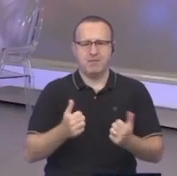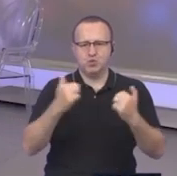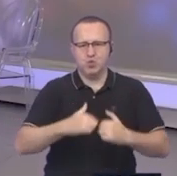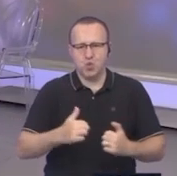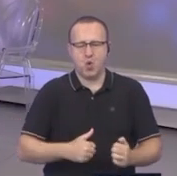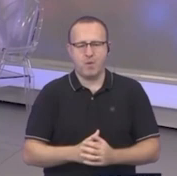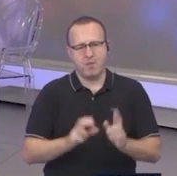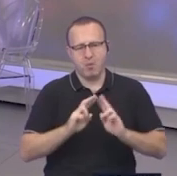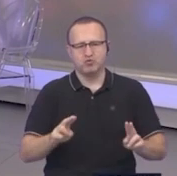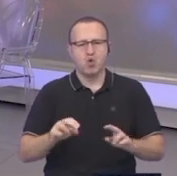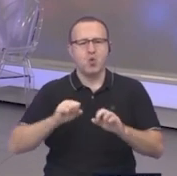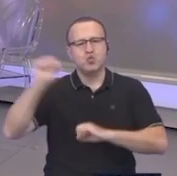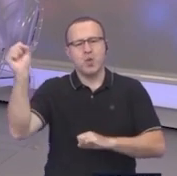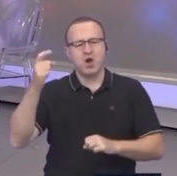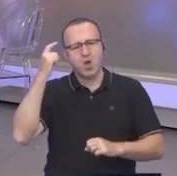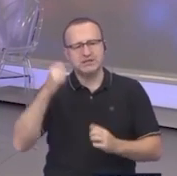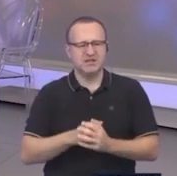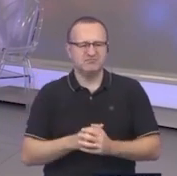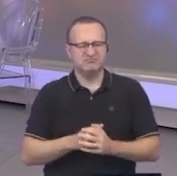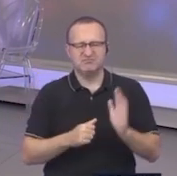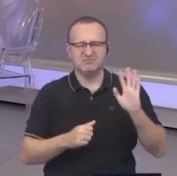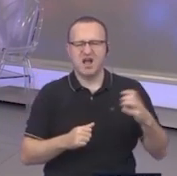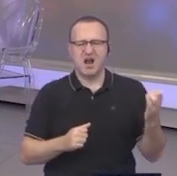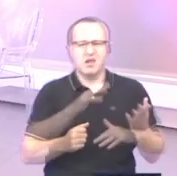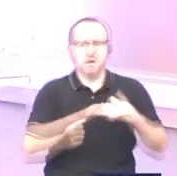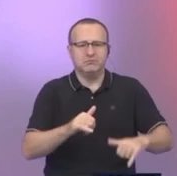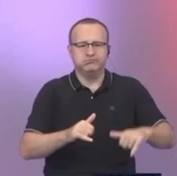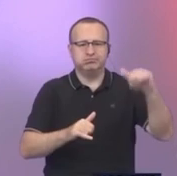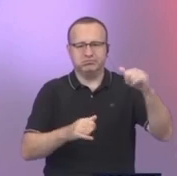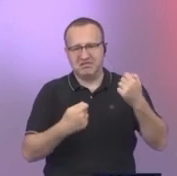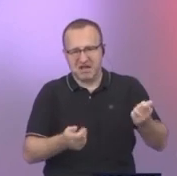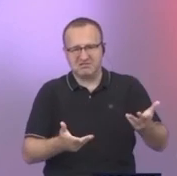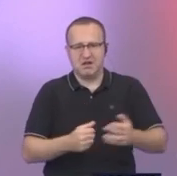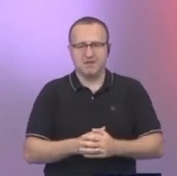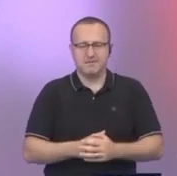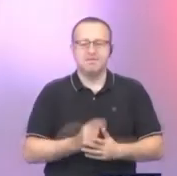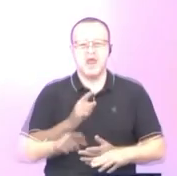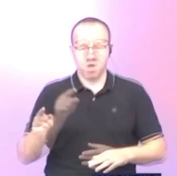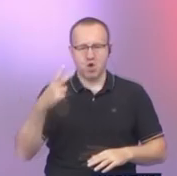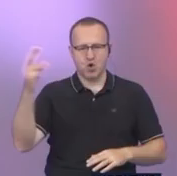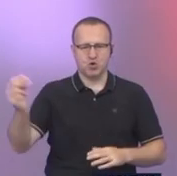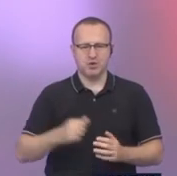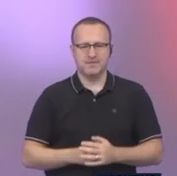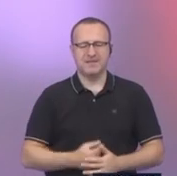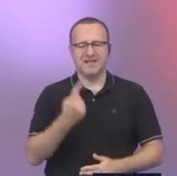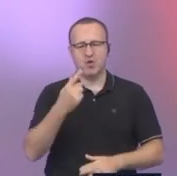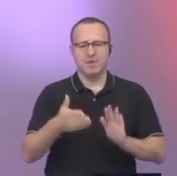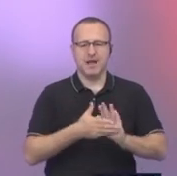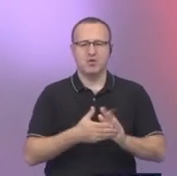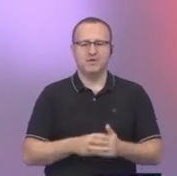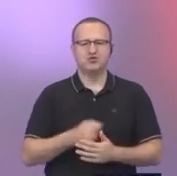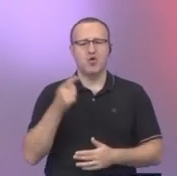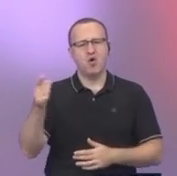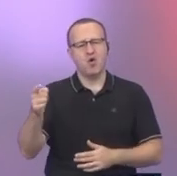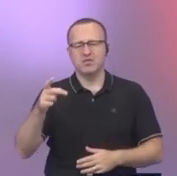Sulíkovi logicky z toho vyšlo, že bude lepšie, ak už súčasťou koalície nebude. Tých 200 eur čistý blúd. Igor Matovič je